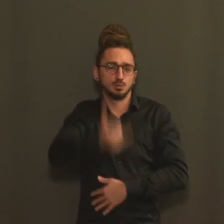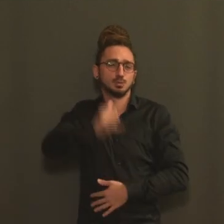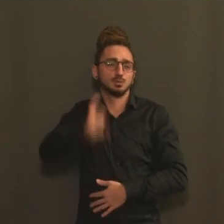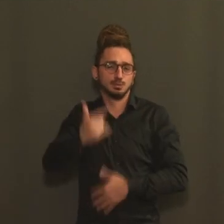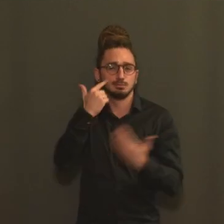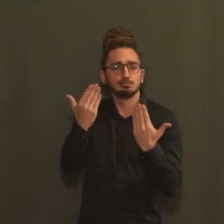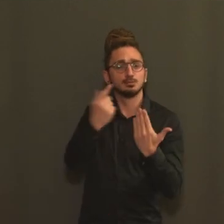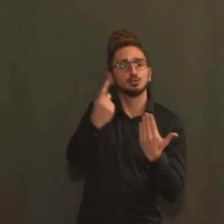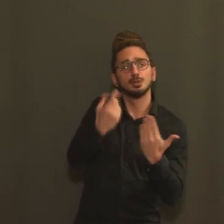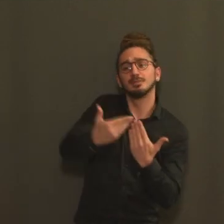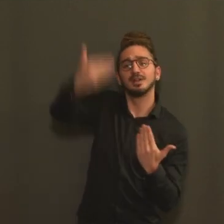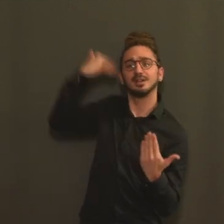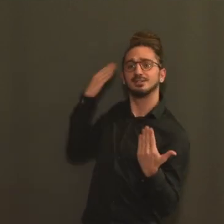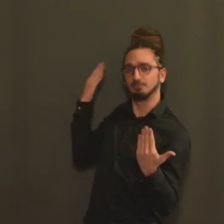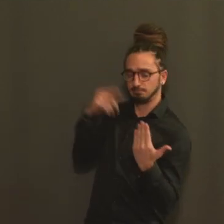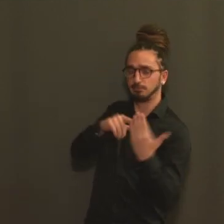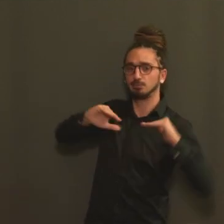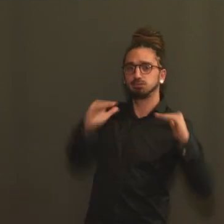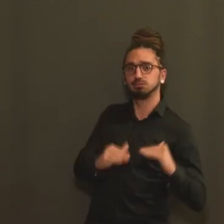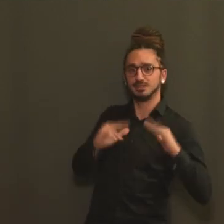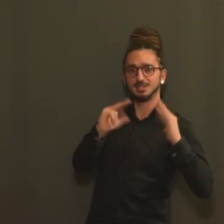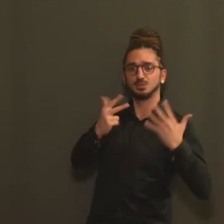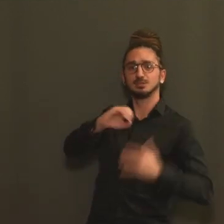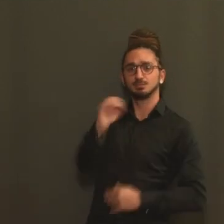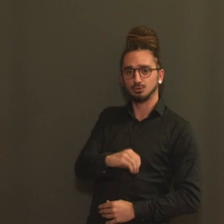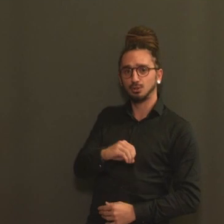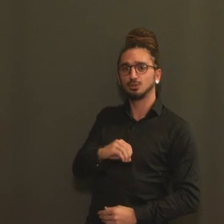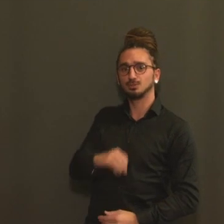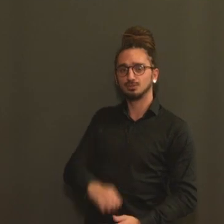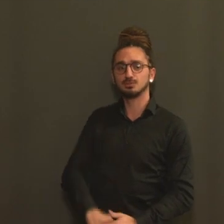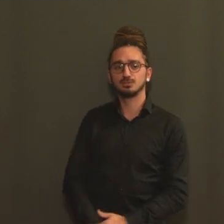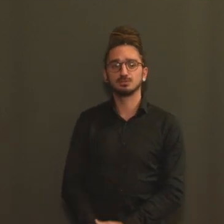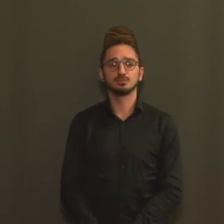précédente. Et donc cette courbe, elle aussi, va toujours bien dans la bonne direction.